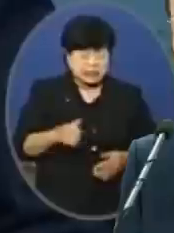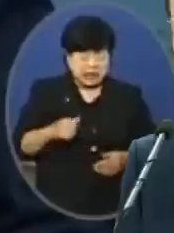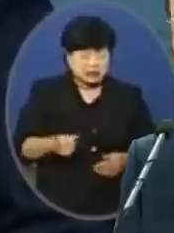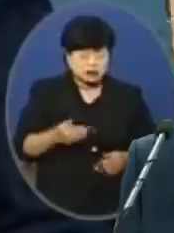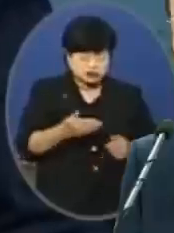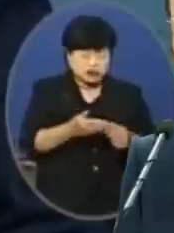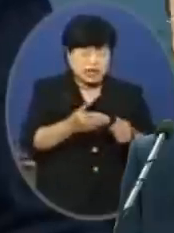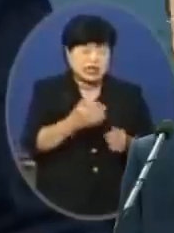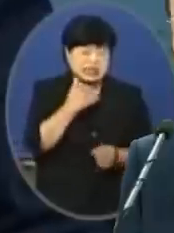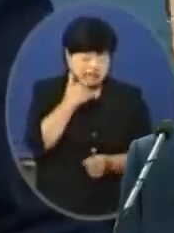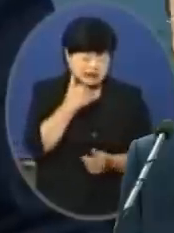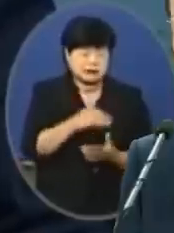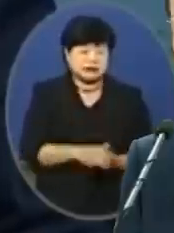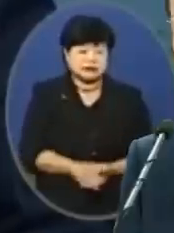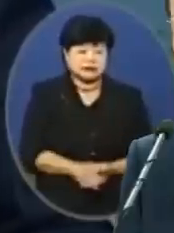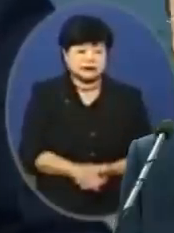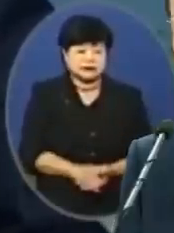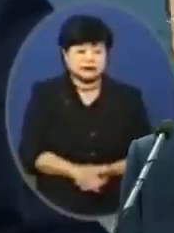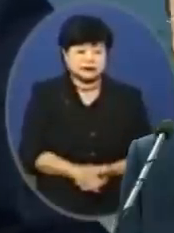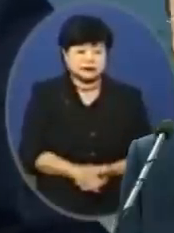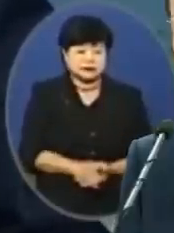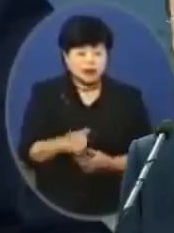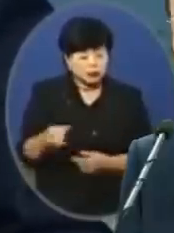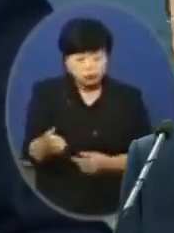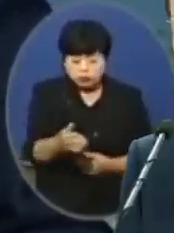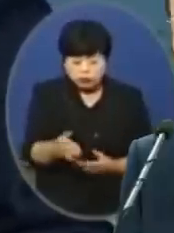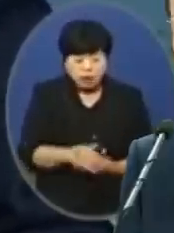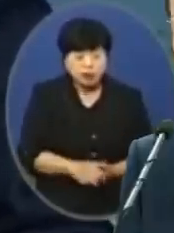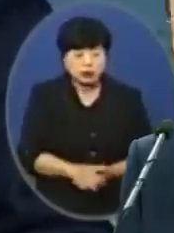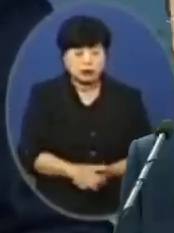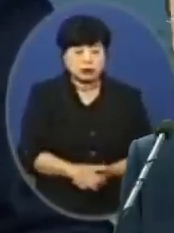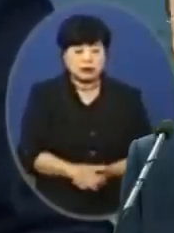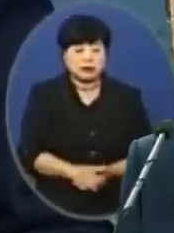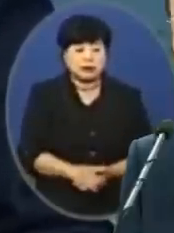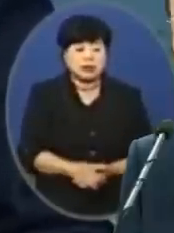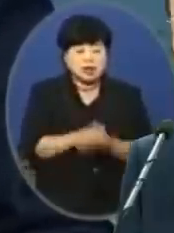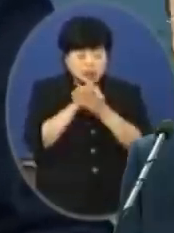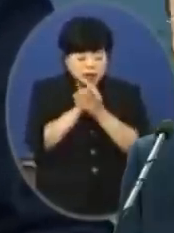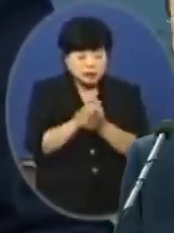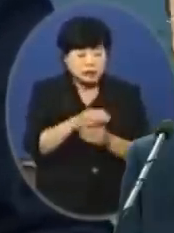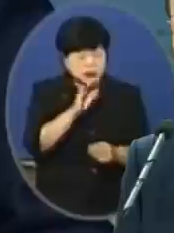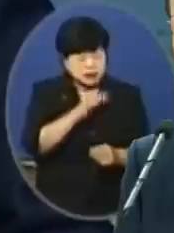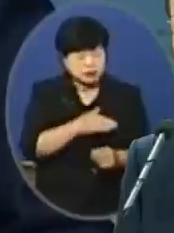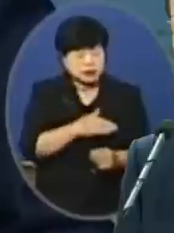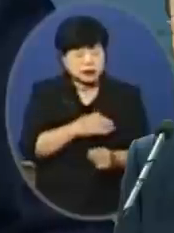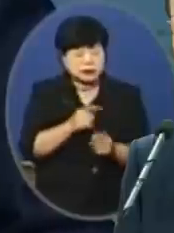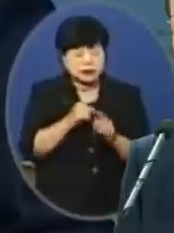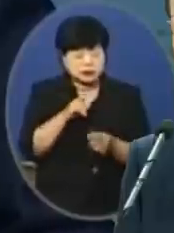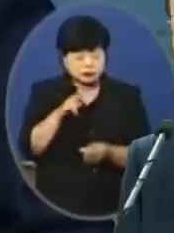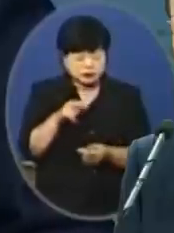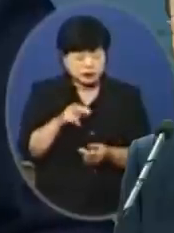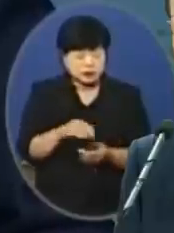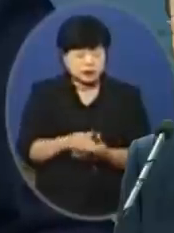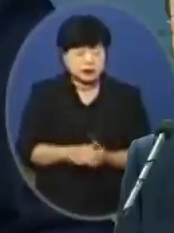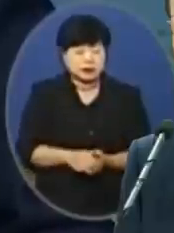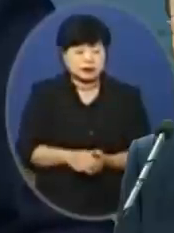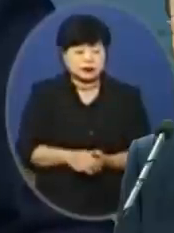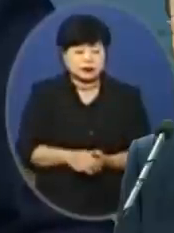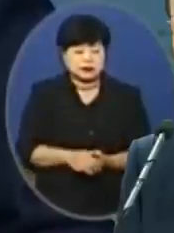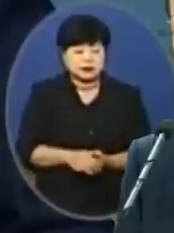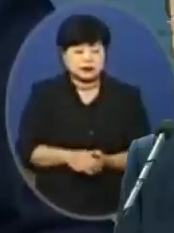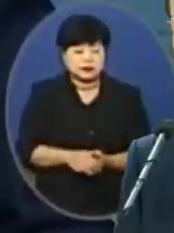자식이 상속자가 되려. 자식이 없는데요. 기도를 잘못했잖냐. 성경은 그렇게 말했지만